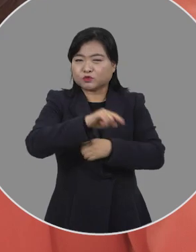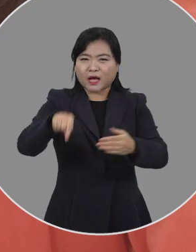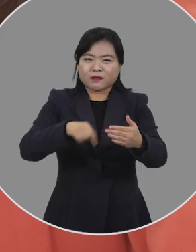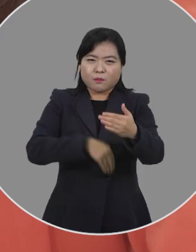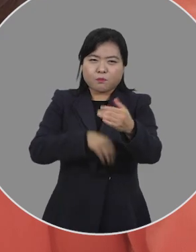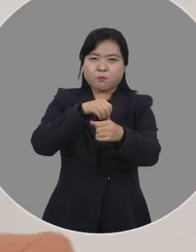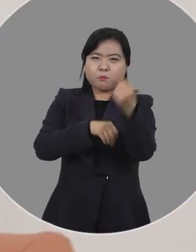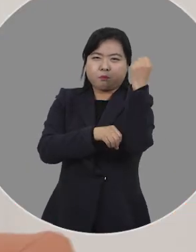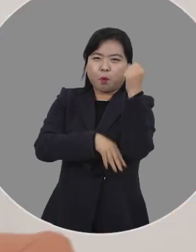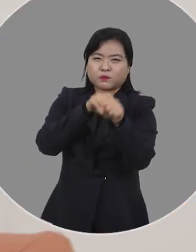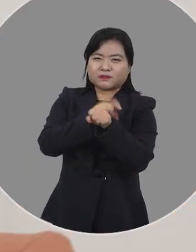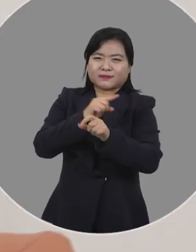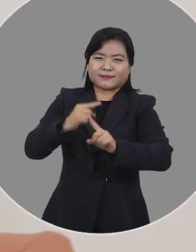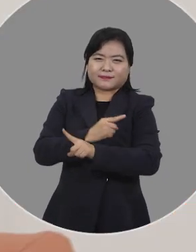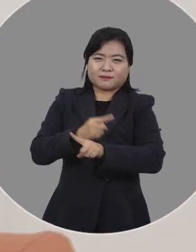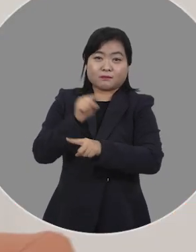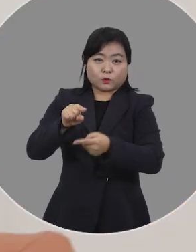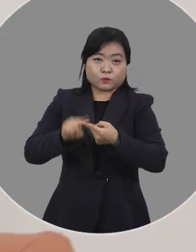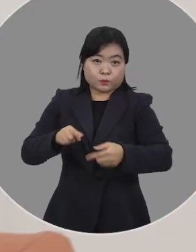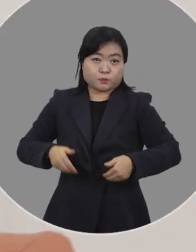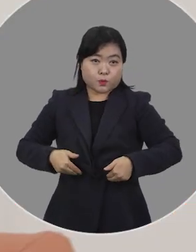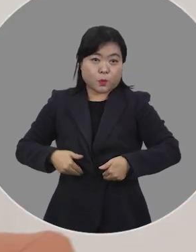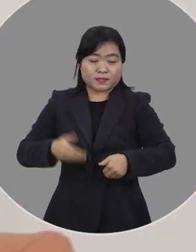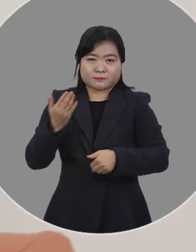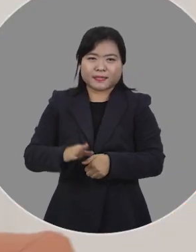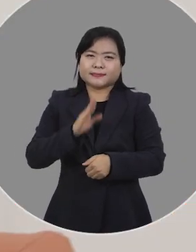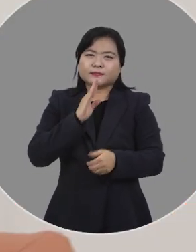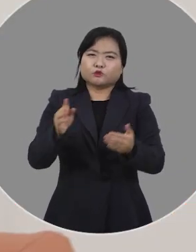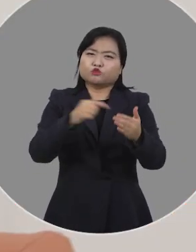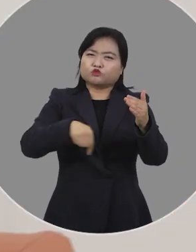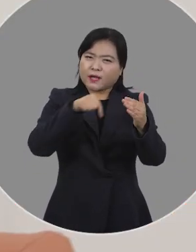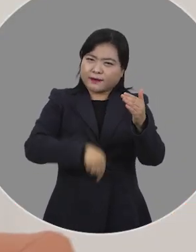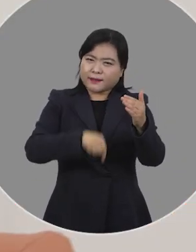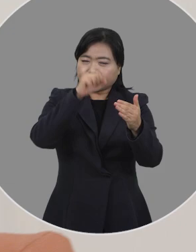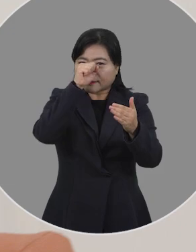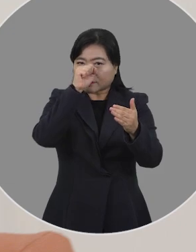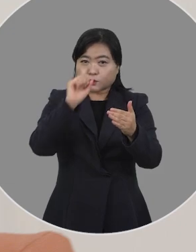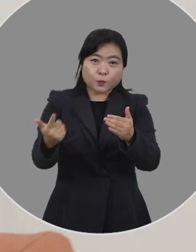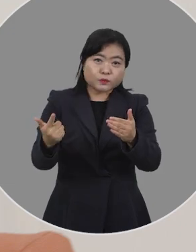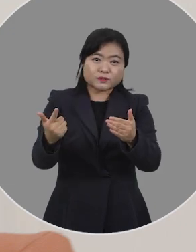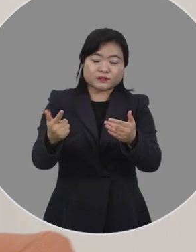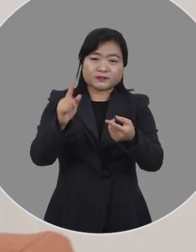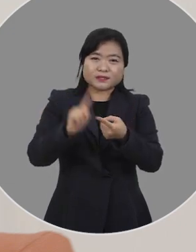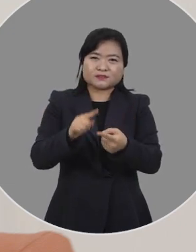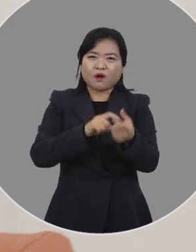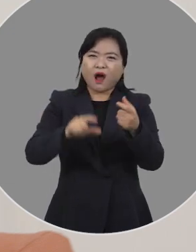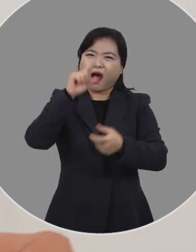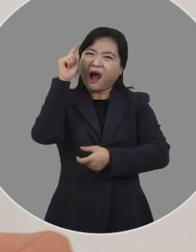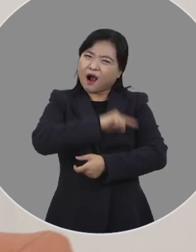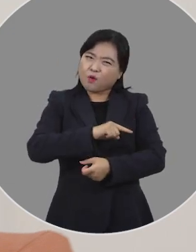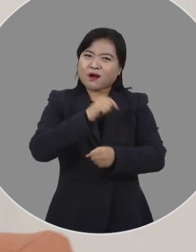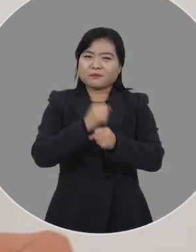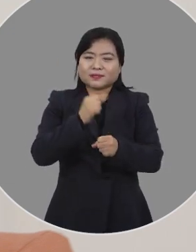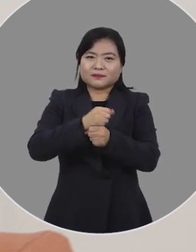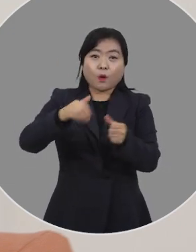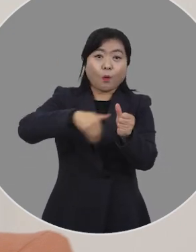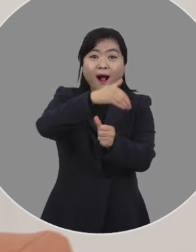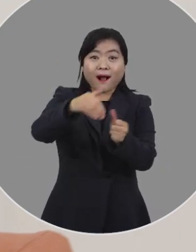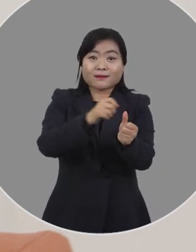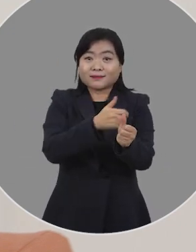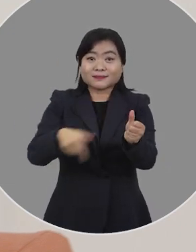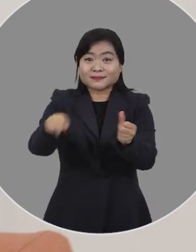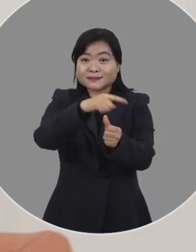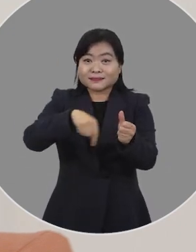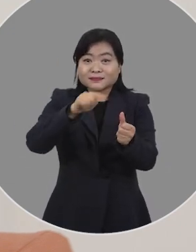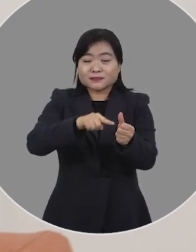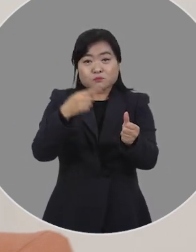본성 자체를 개선하는 것도 필요하지만 사실은 그런 우리 안에 있는 안 좋은 면을 더 악화시키는 그런 환경적인 요인들을